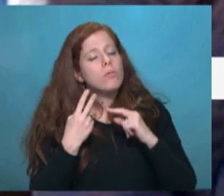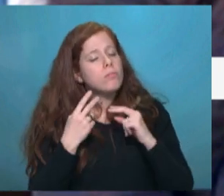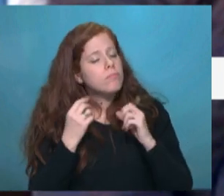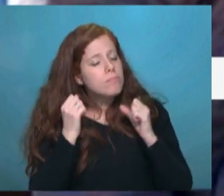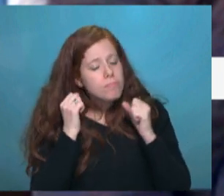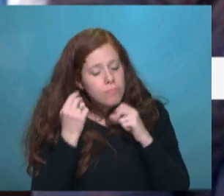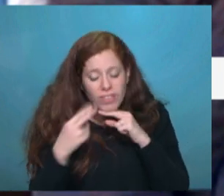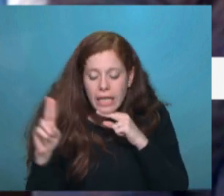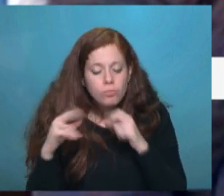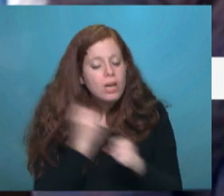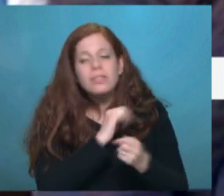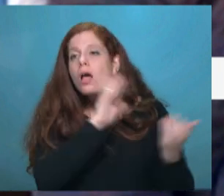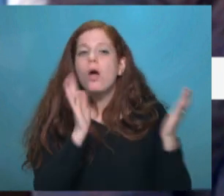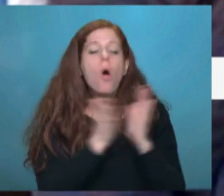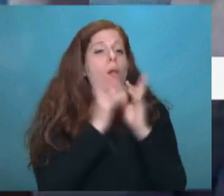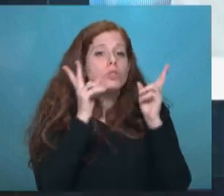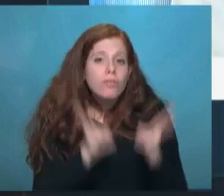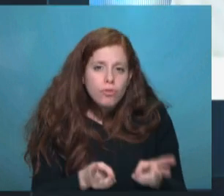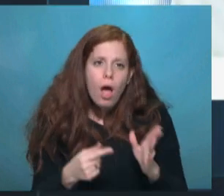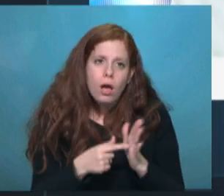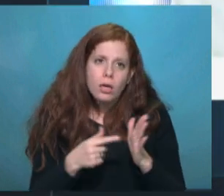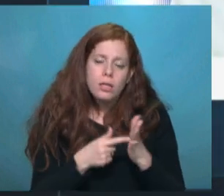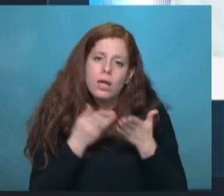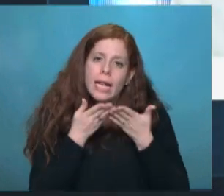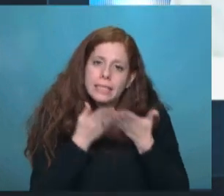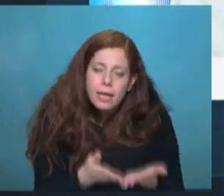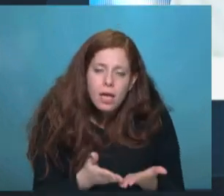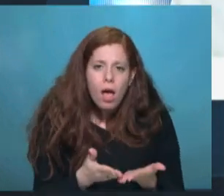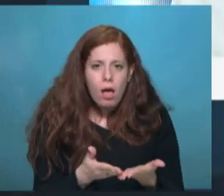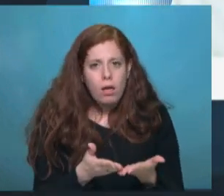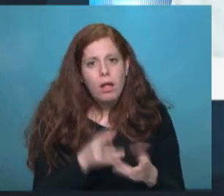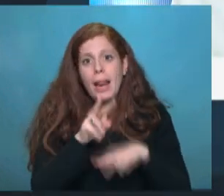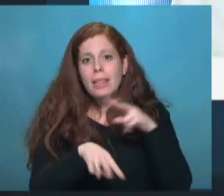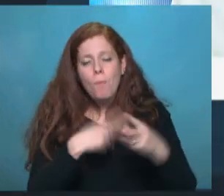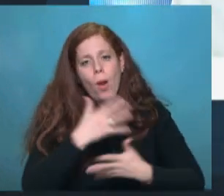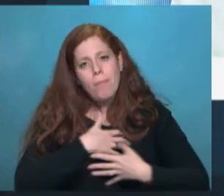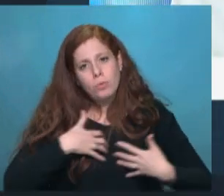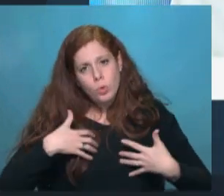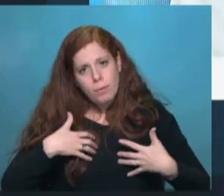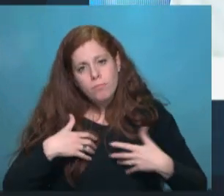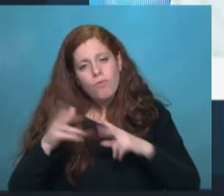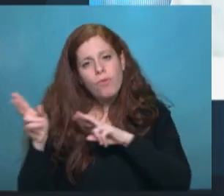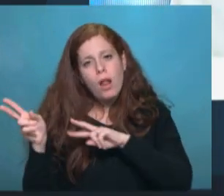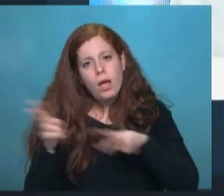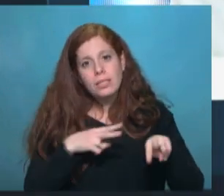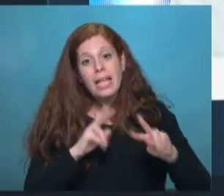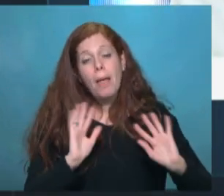ככל שאנחנו יכולים כדי לסייע לטיפול בפצועים ולחזרתם המהירה ארצה. תודה